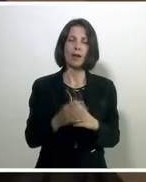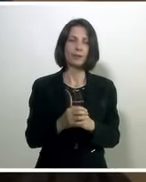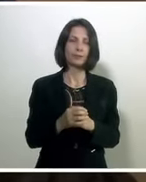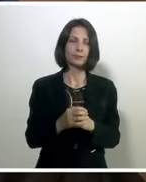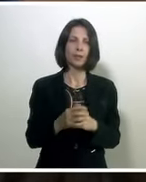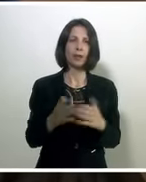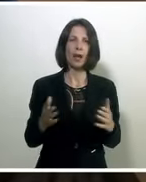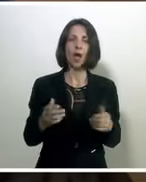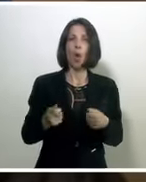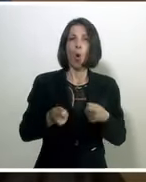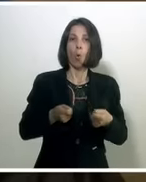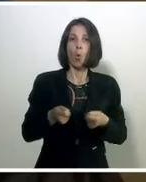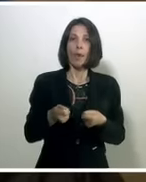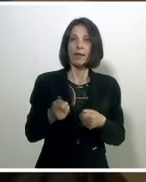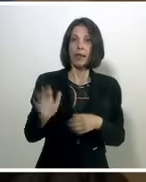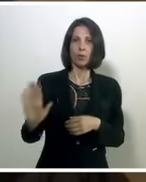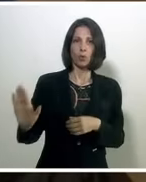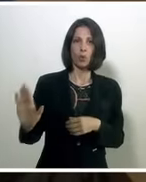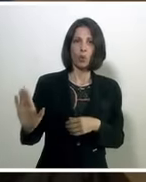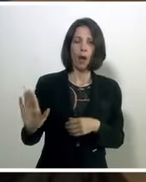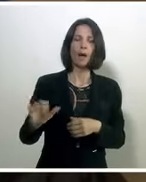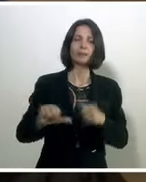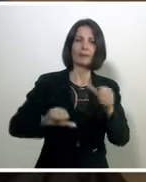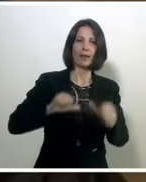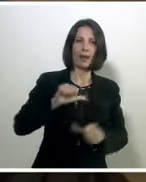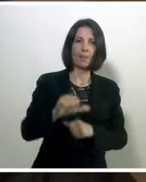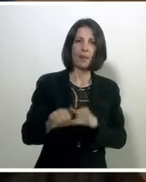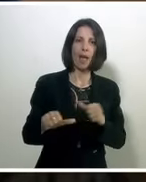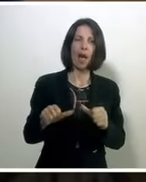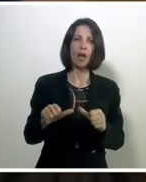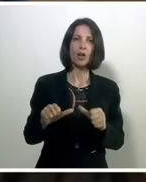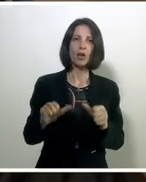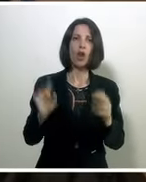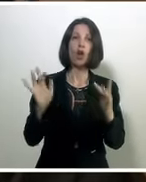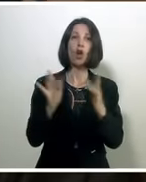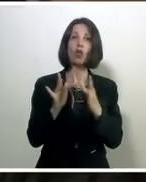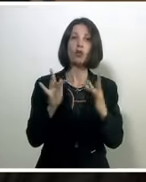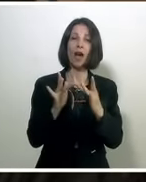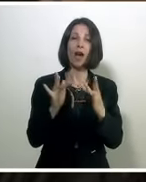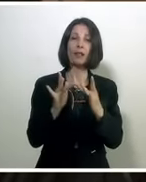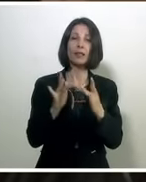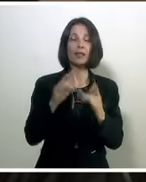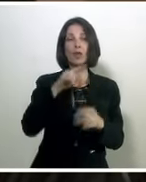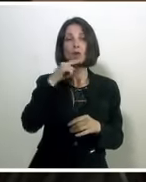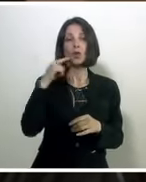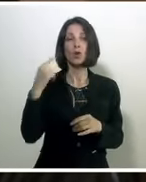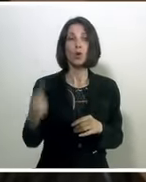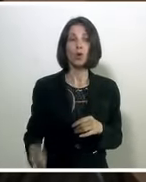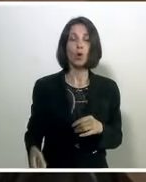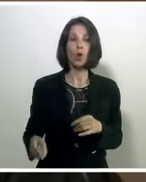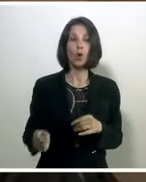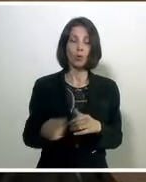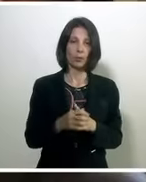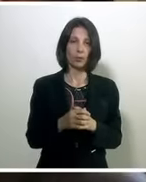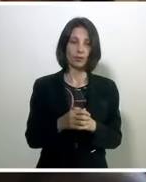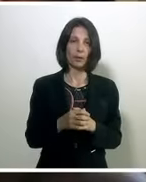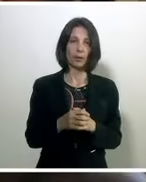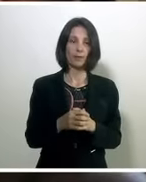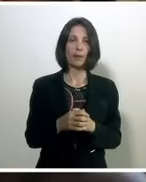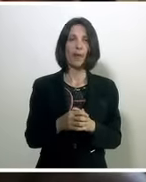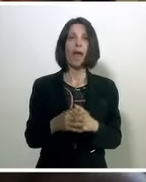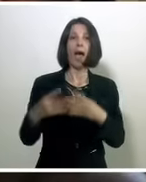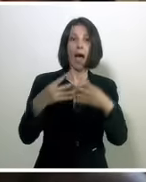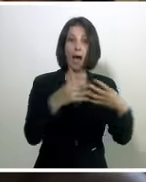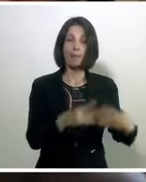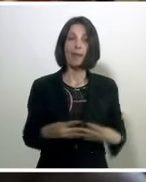importante cambiarono i rapporti con l'Unione Sovietica e si prepararono significative aperture nei confronti degli Stati Uniti